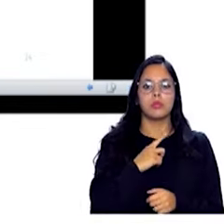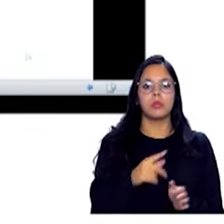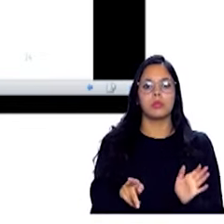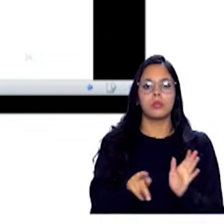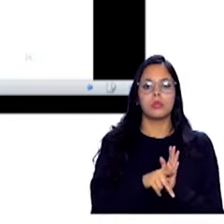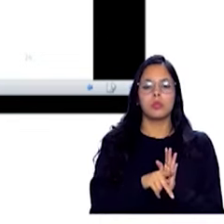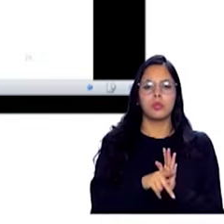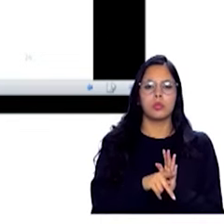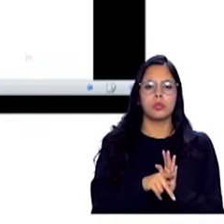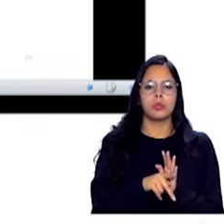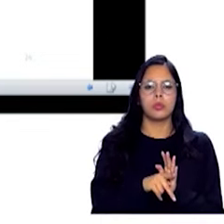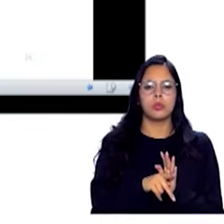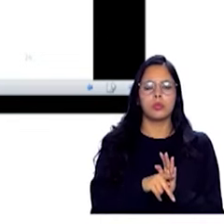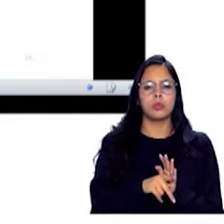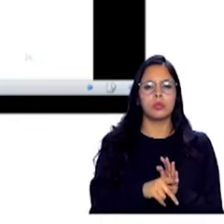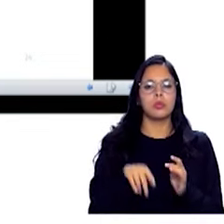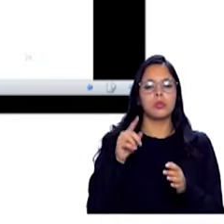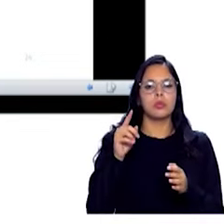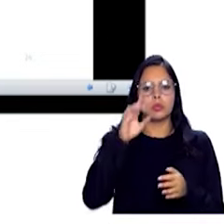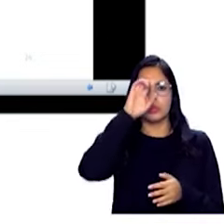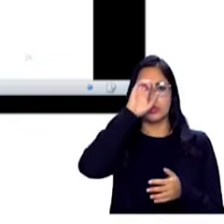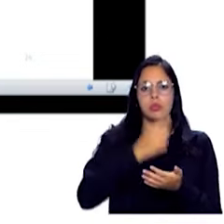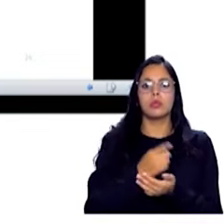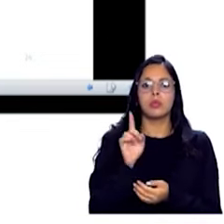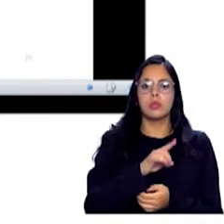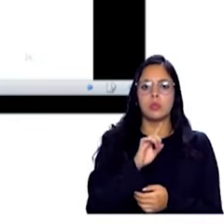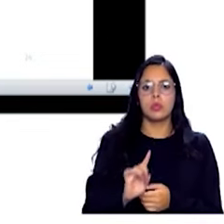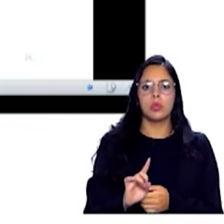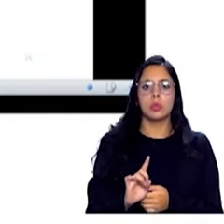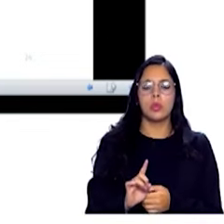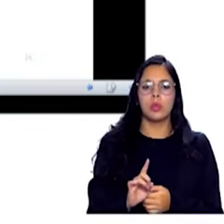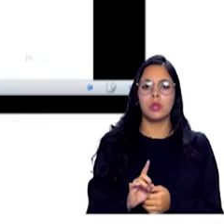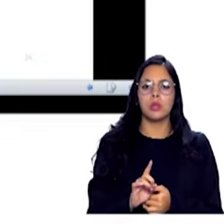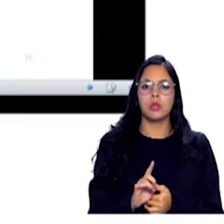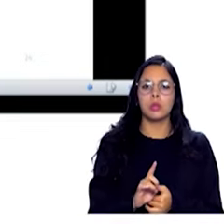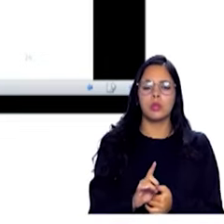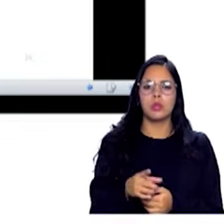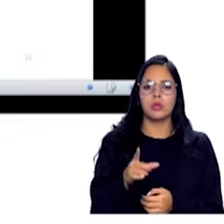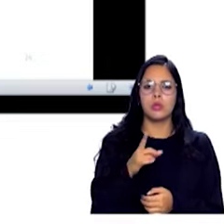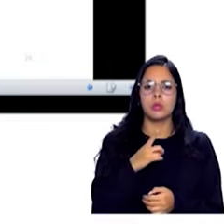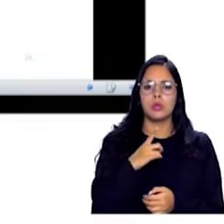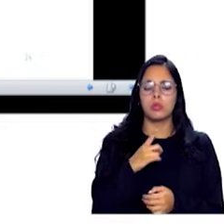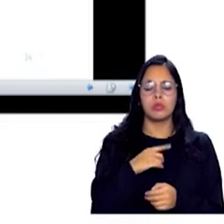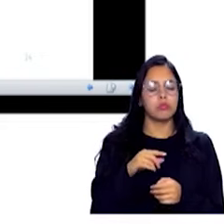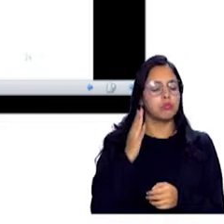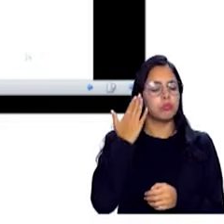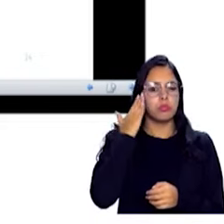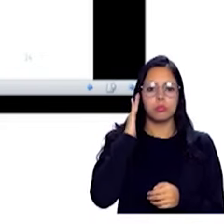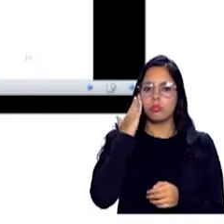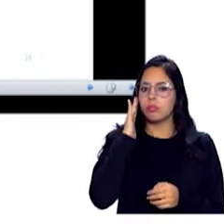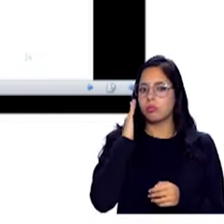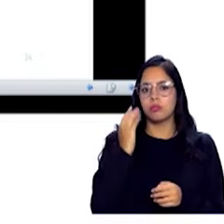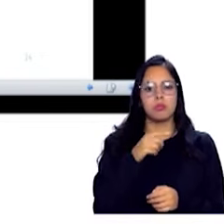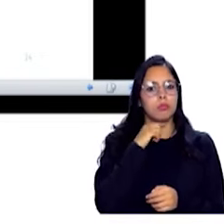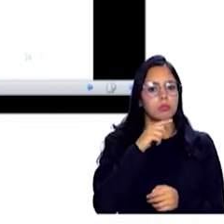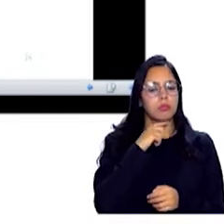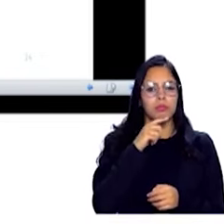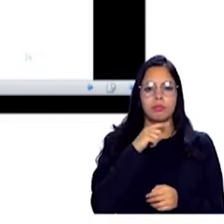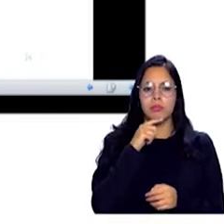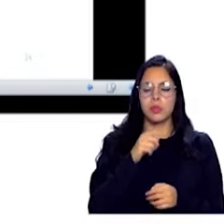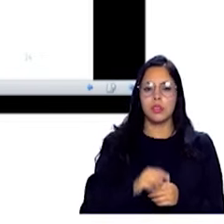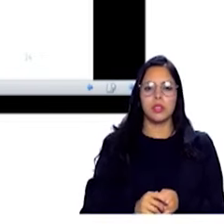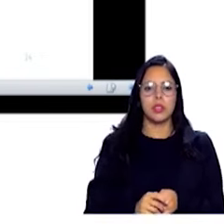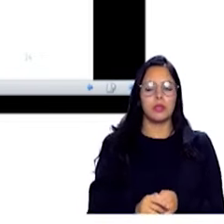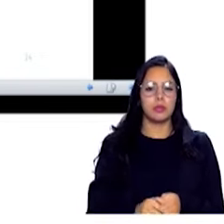già deciso sulla questione anche se non a sezioni Unite l'importante Che Non vi Siano decisioni contrastan cio di